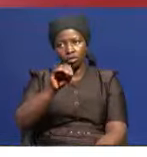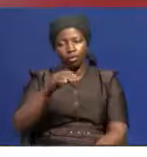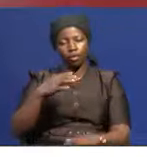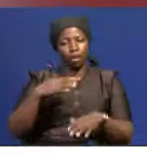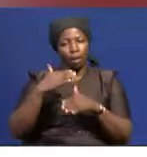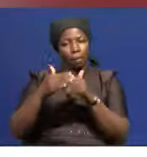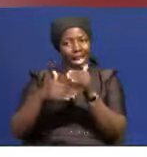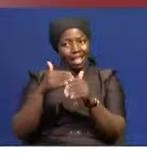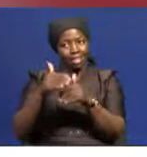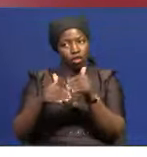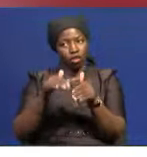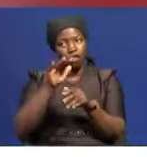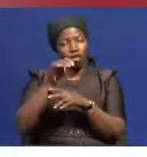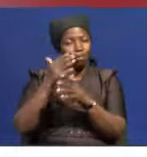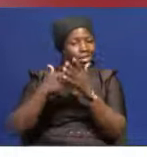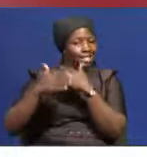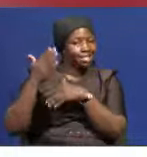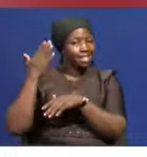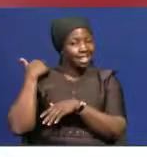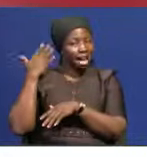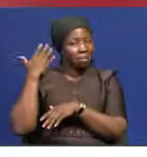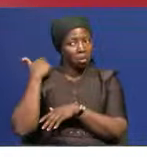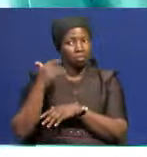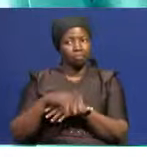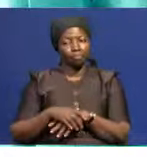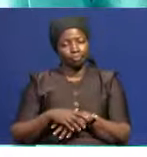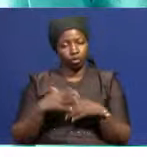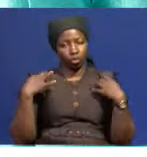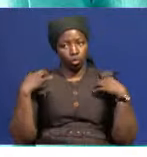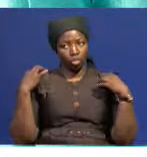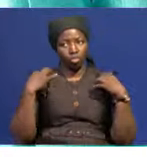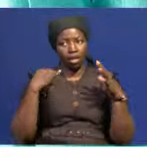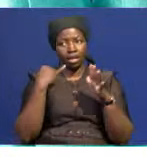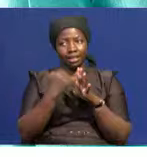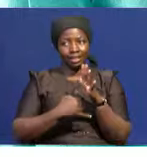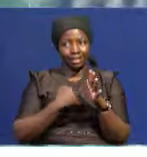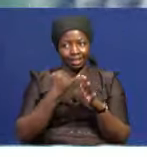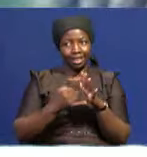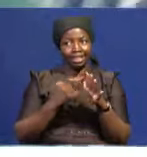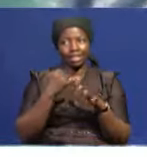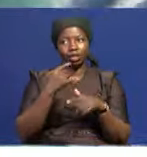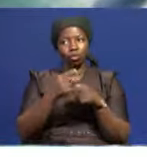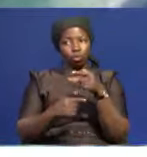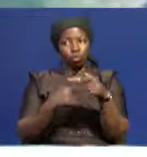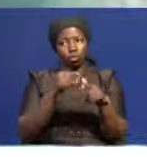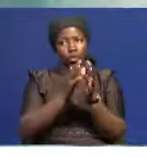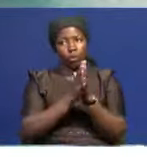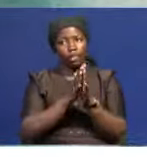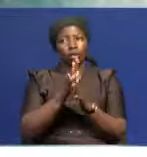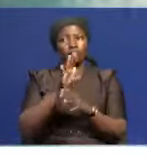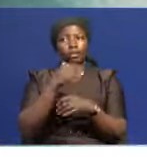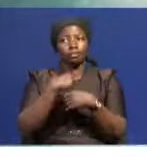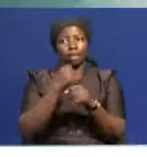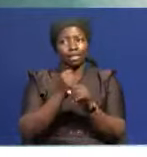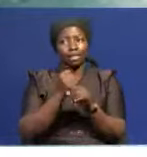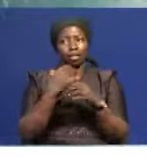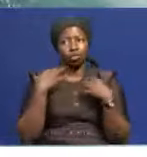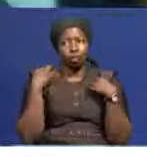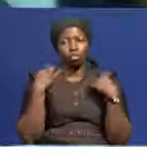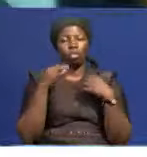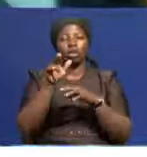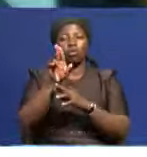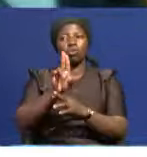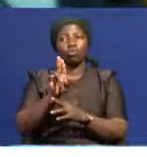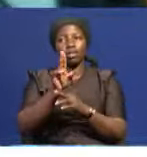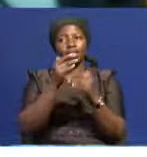hariri kutoka enzi ya Song, kiwanda cha nguo kilikuwa kinaendelea na ufumaji kwa kutumia